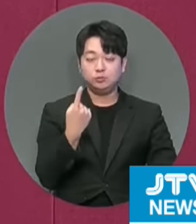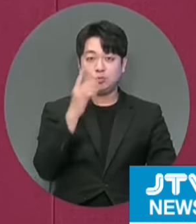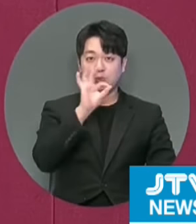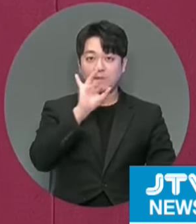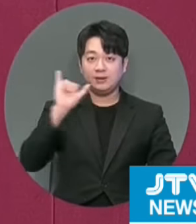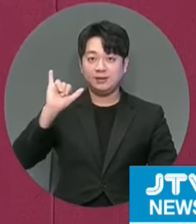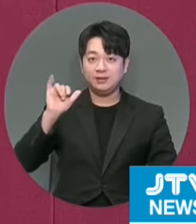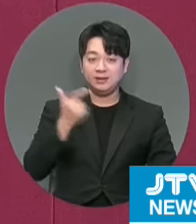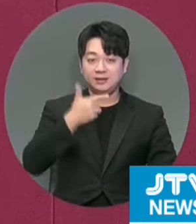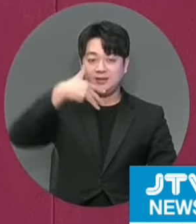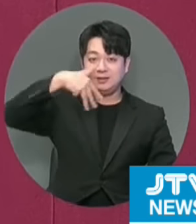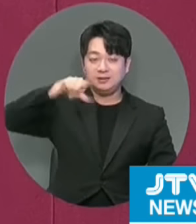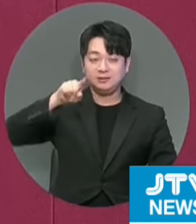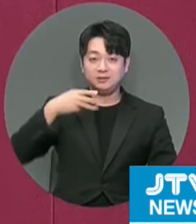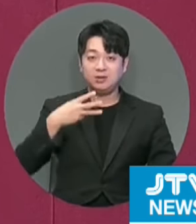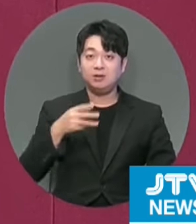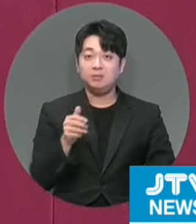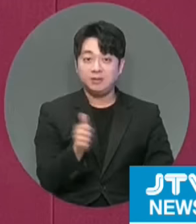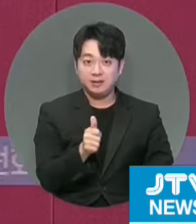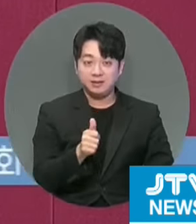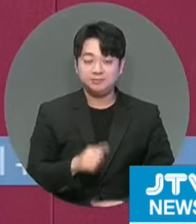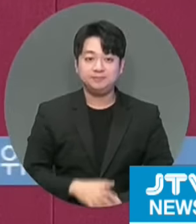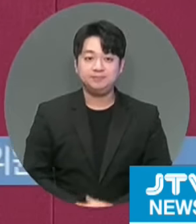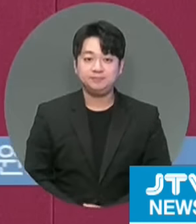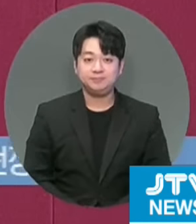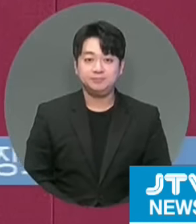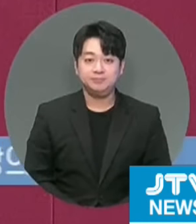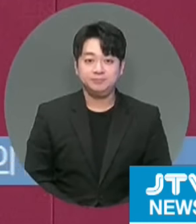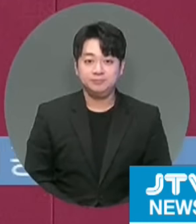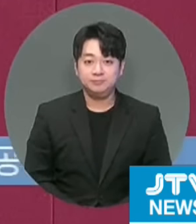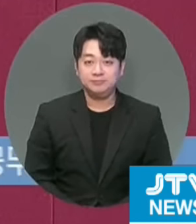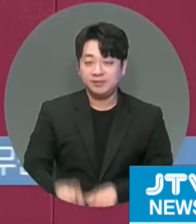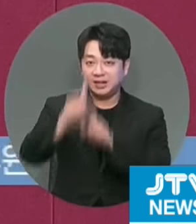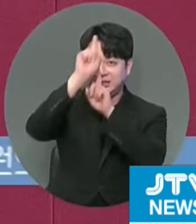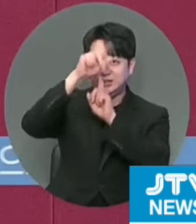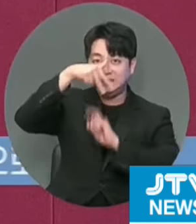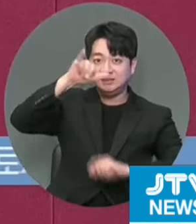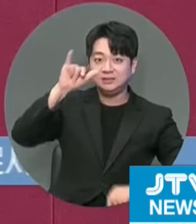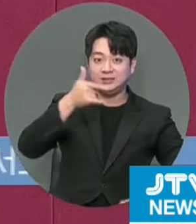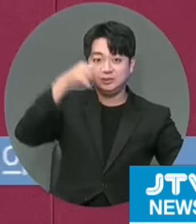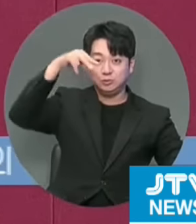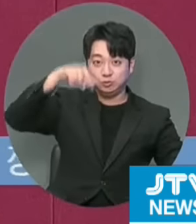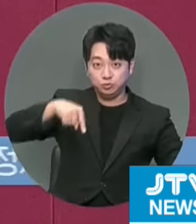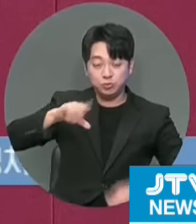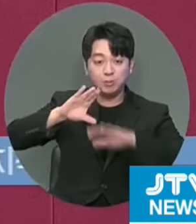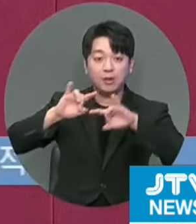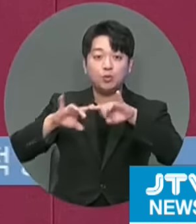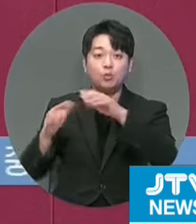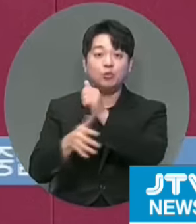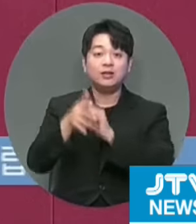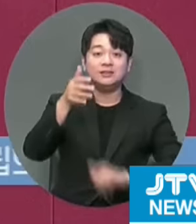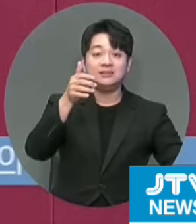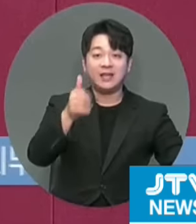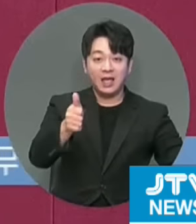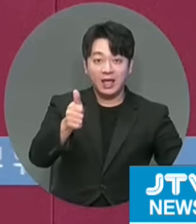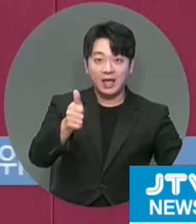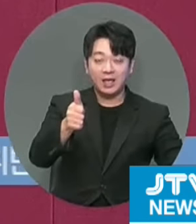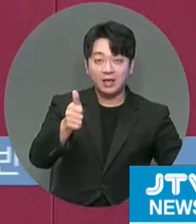과학기술정보방송통신위원회 조인철 의원입니다. 우리 위원회에서 제안한 이진숙 방송통신위원회